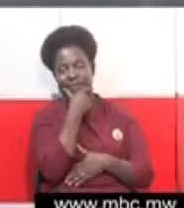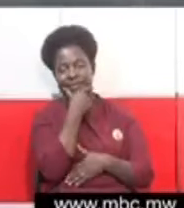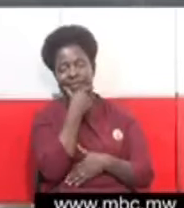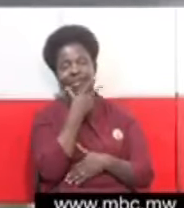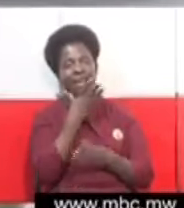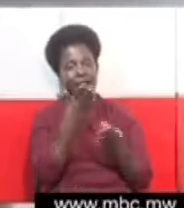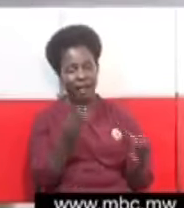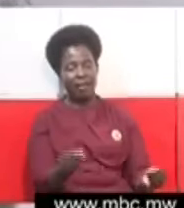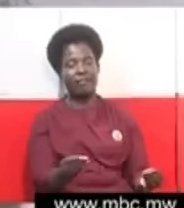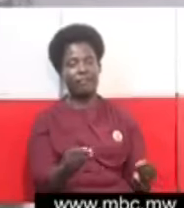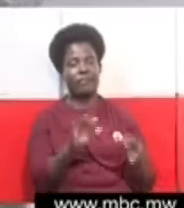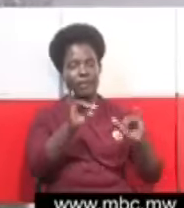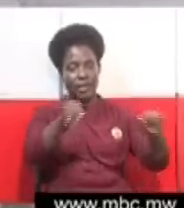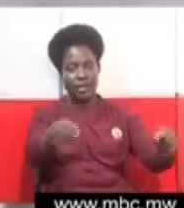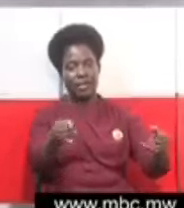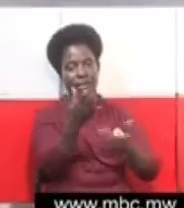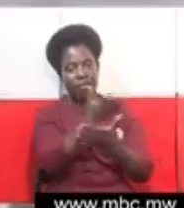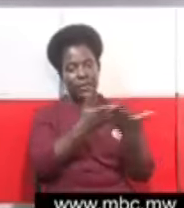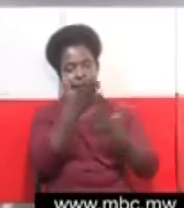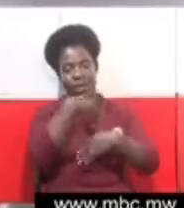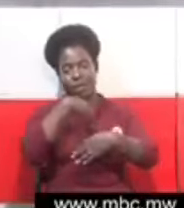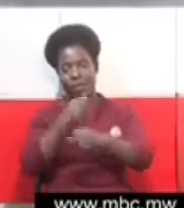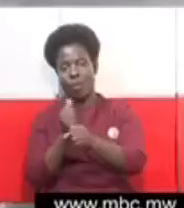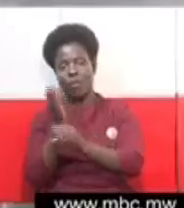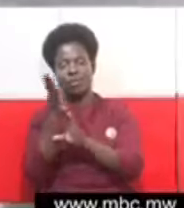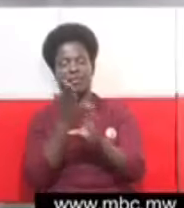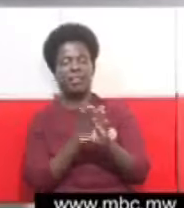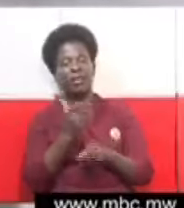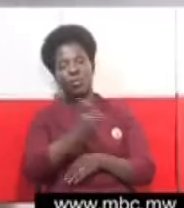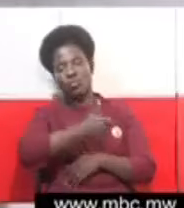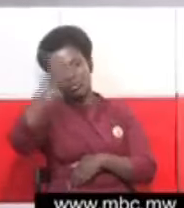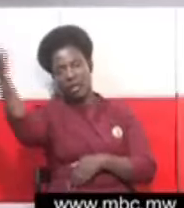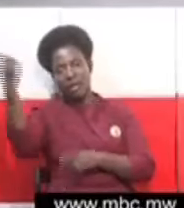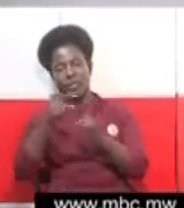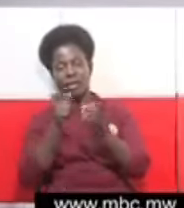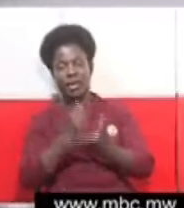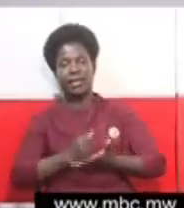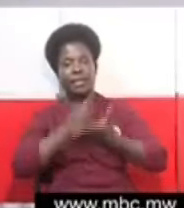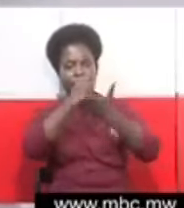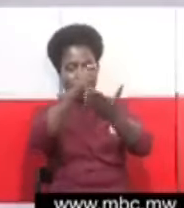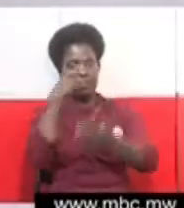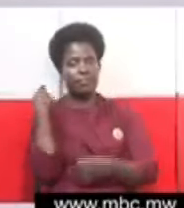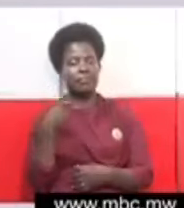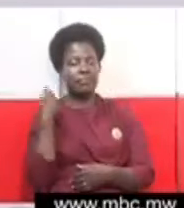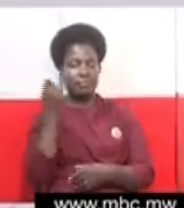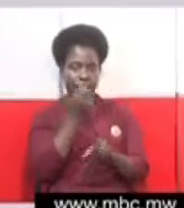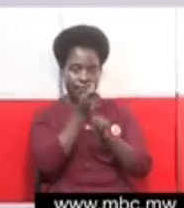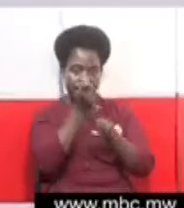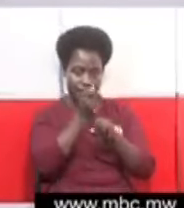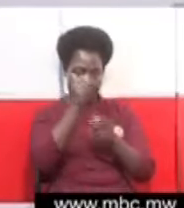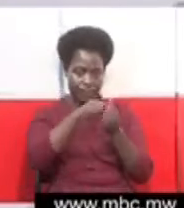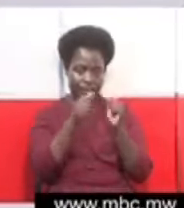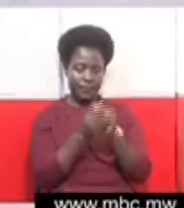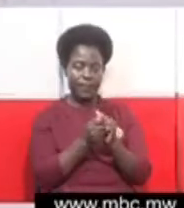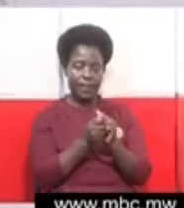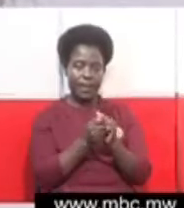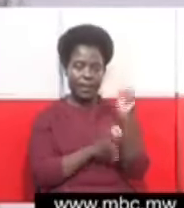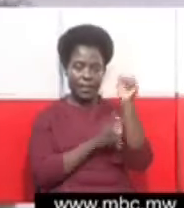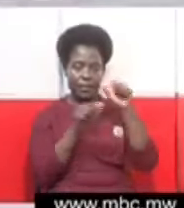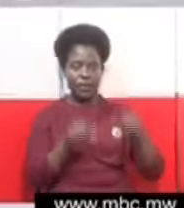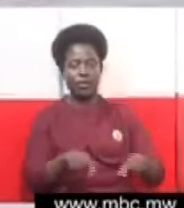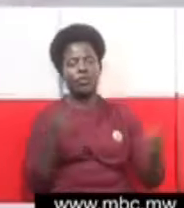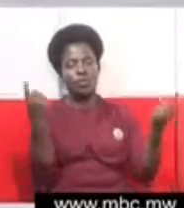nalo poyesetsa kukambirana ndi mabungo siyana-siyana kuti athandize dziko la Malawi kulimbana ndi mavuto omwe dziko lino likukumana